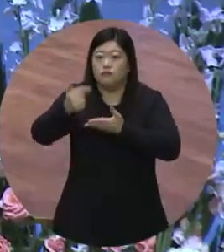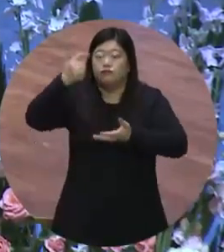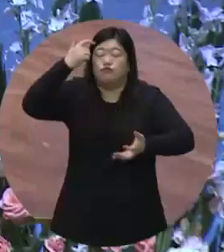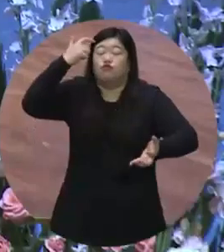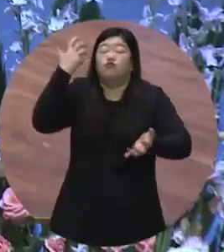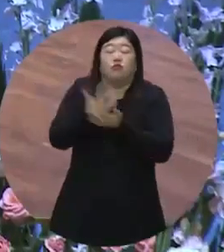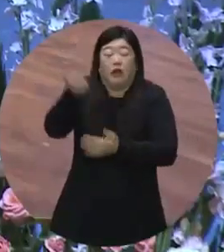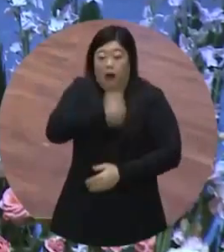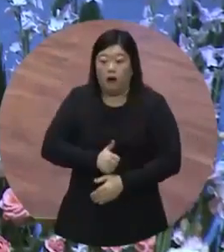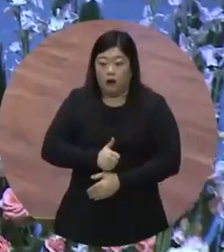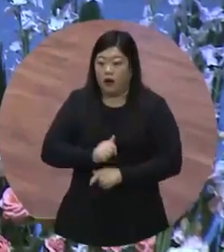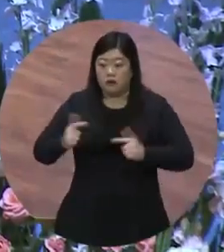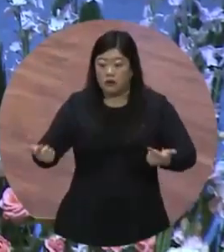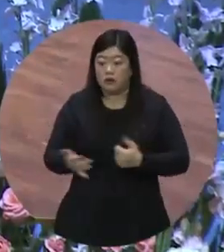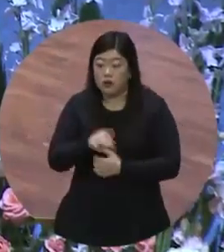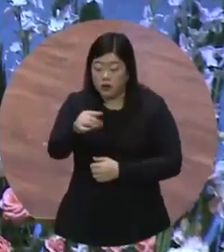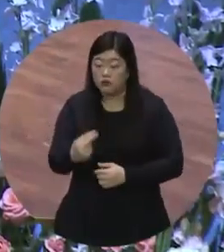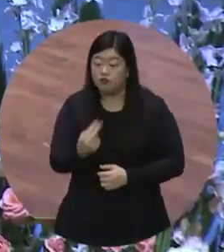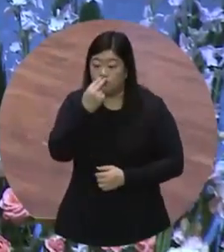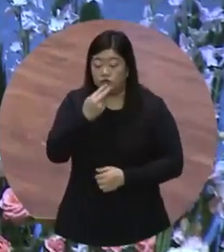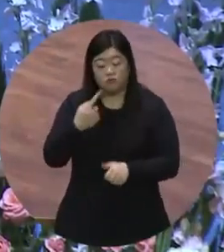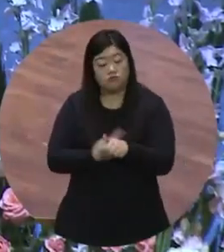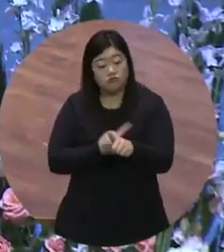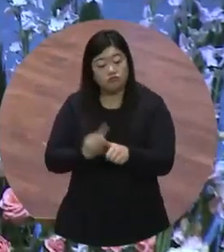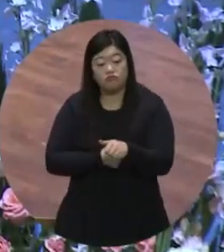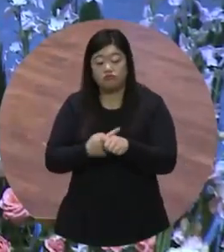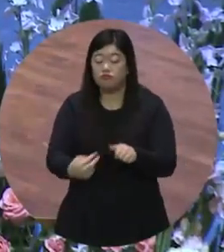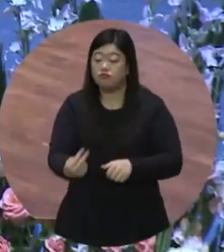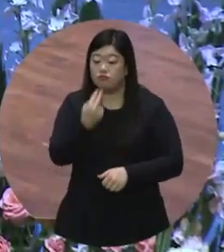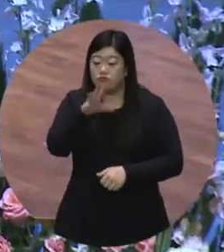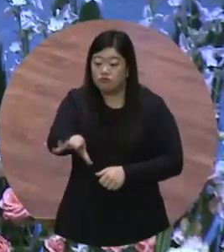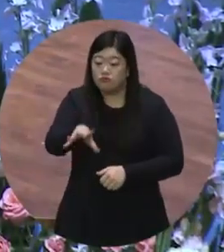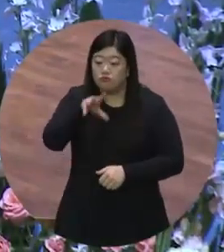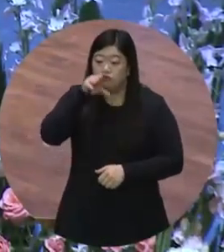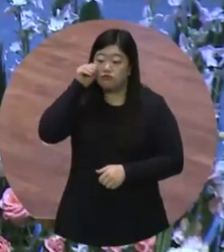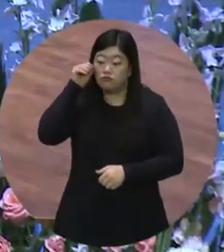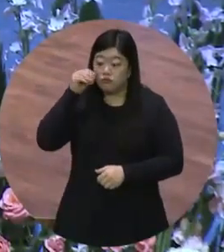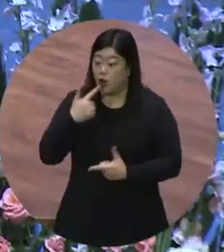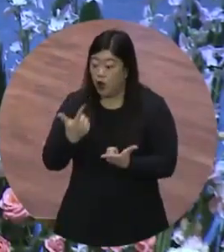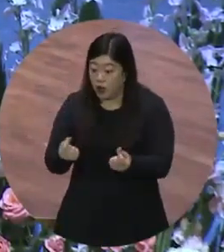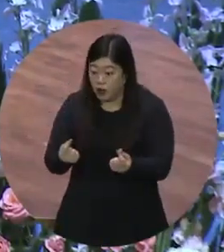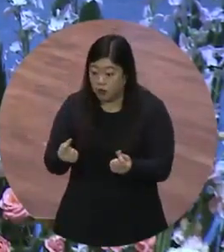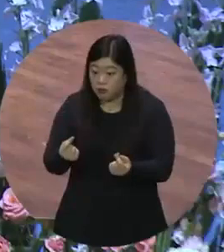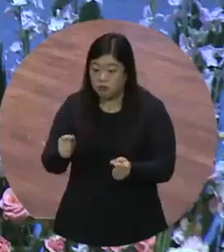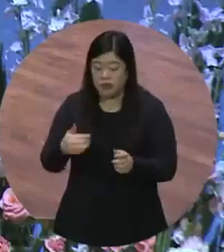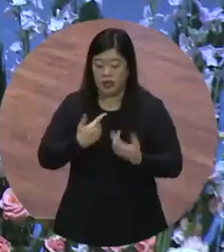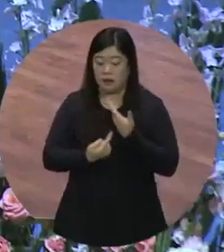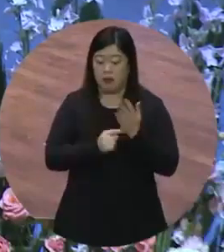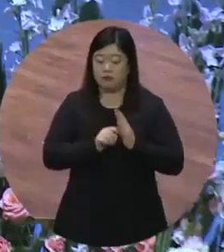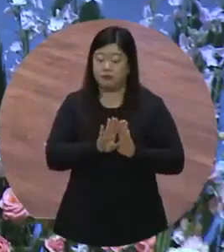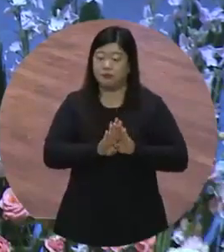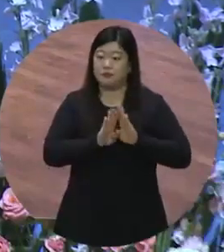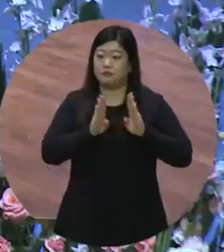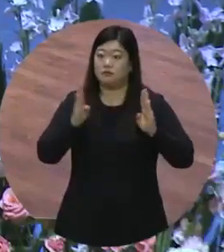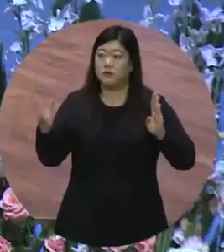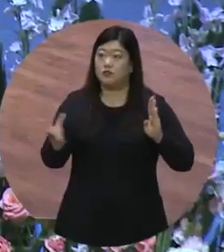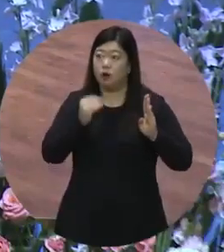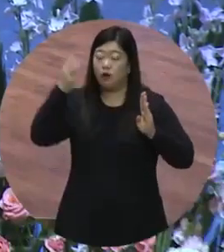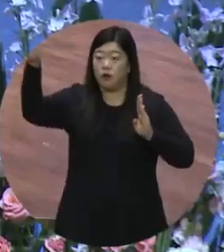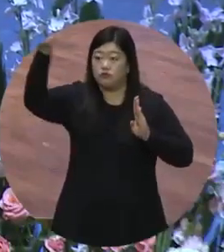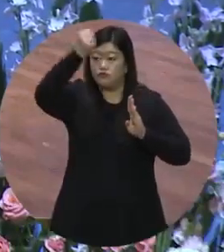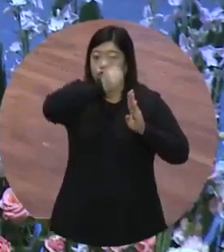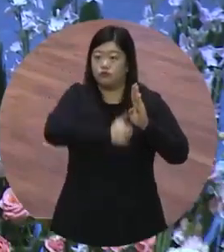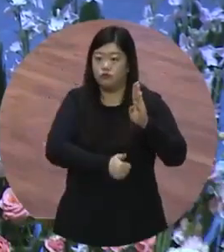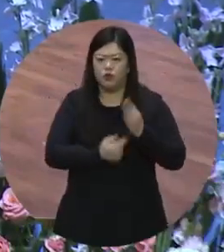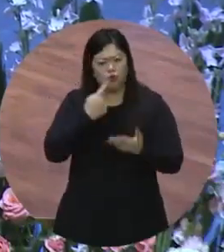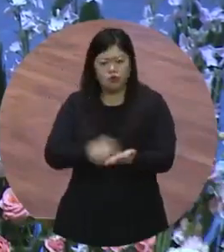지금 숨 쉬고 있습니까? 그렇게 들어오신다고요. 내가 믿기만 하면 마음 문 열면 그렇게 들어오신다. 영접하는 게 그렇게 쉬운